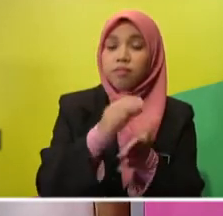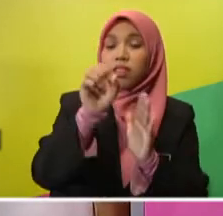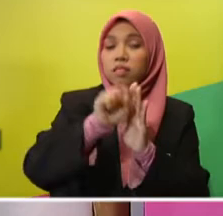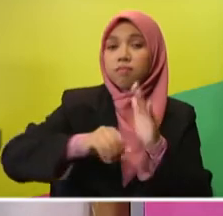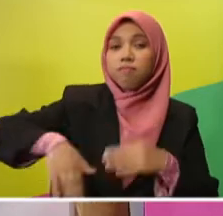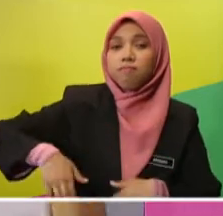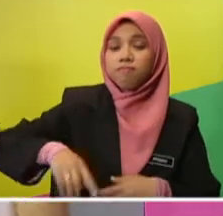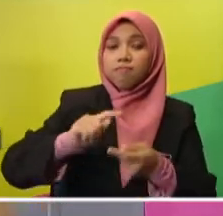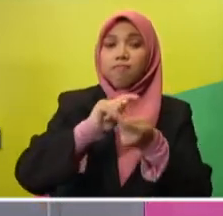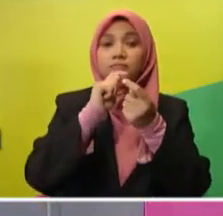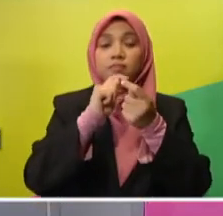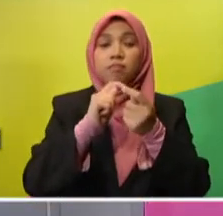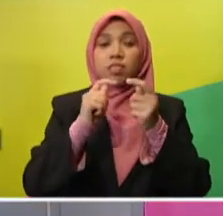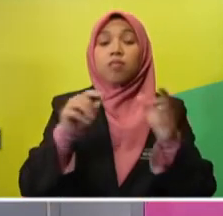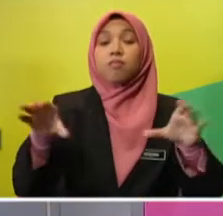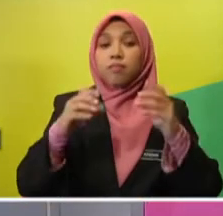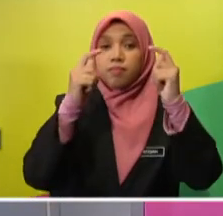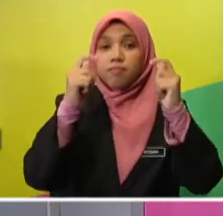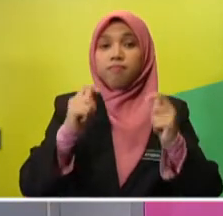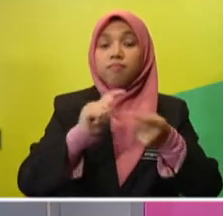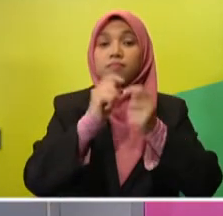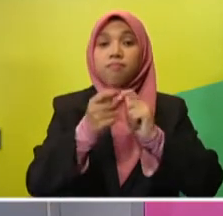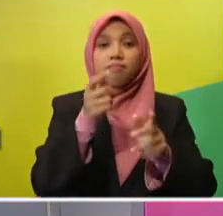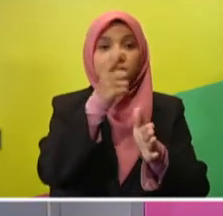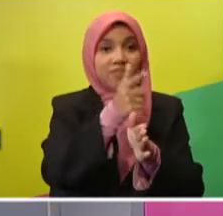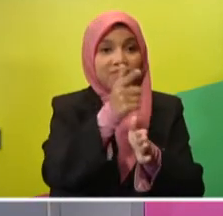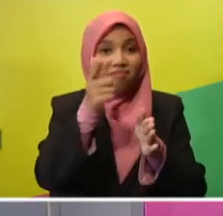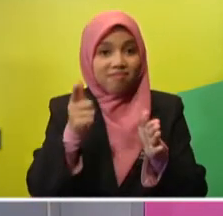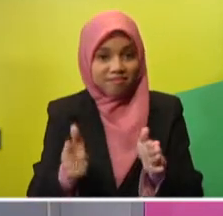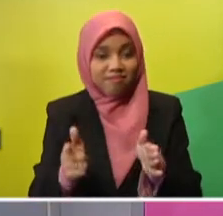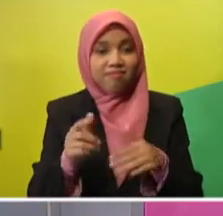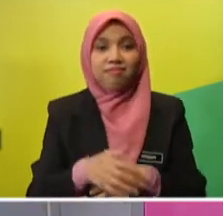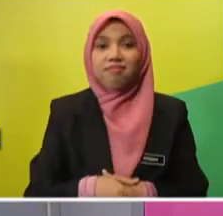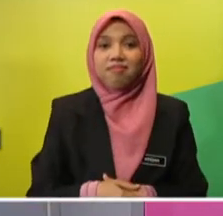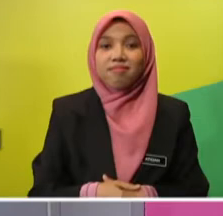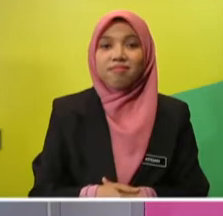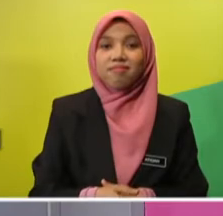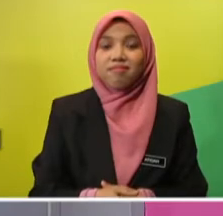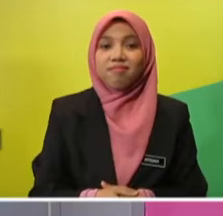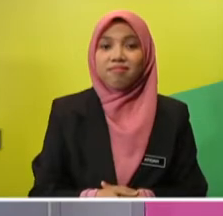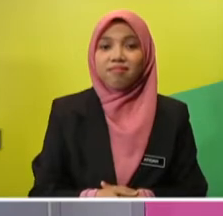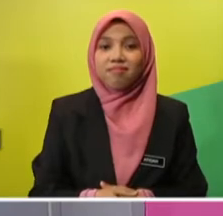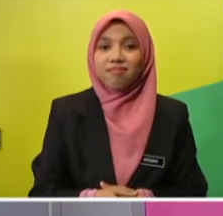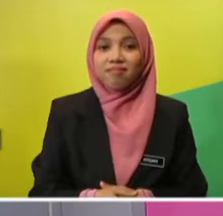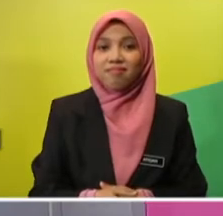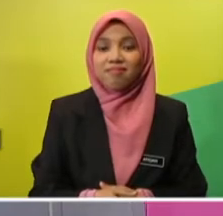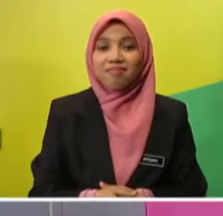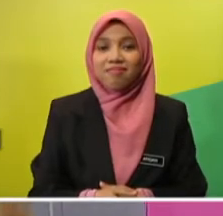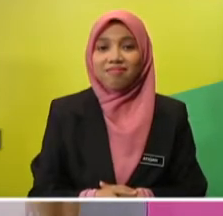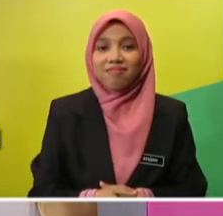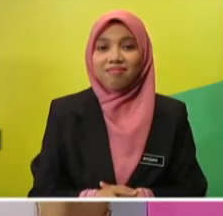teknik tukar sisi. Okey. Jangan risau, cikgu. Saya tumpukan perhatian dalam kelas